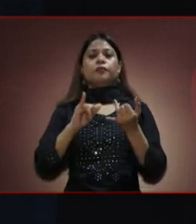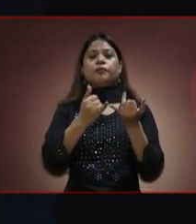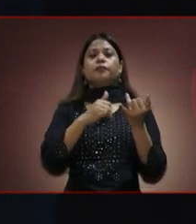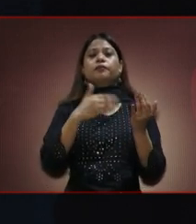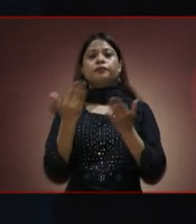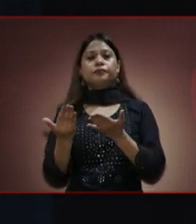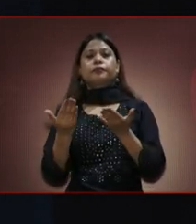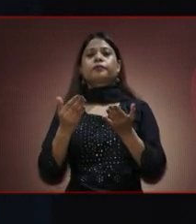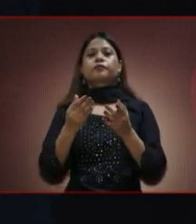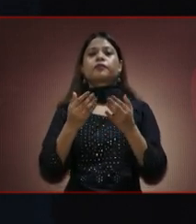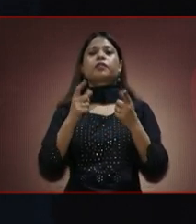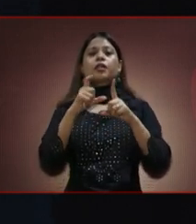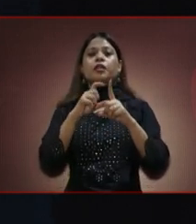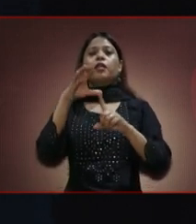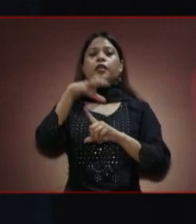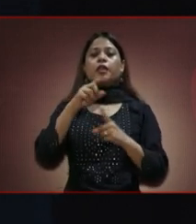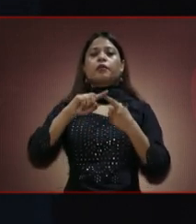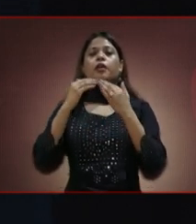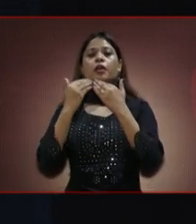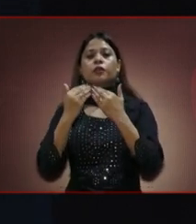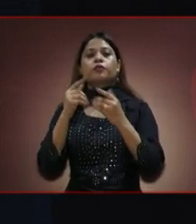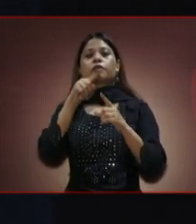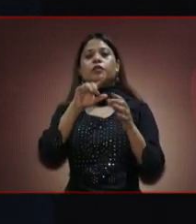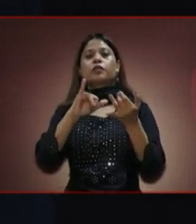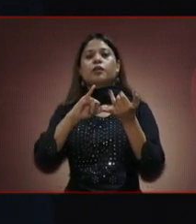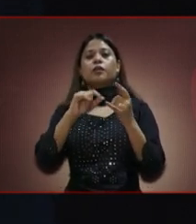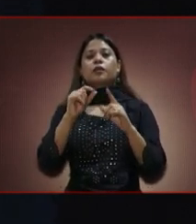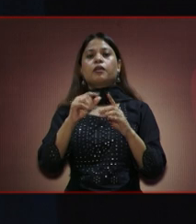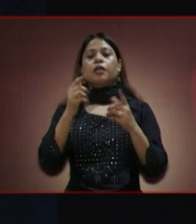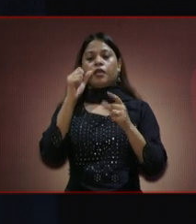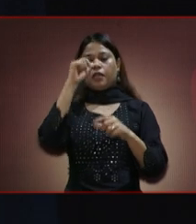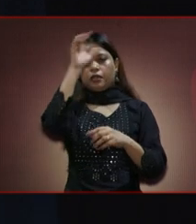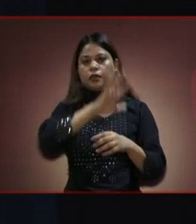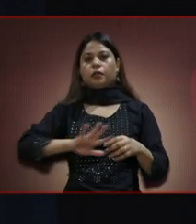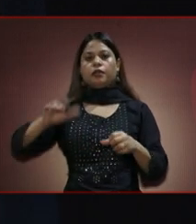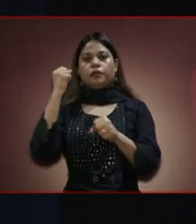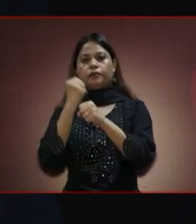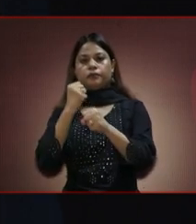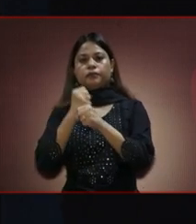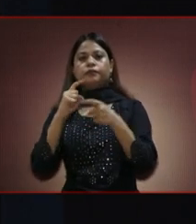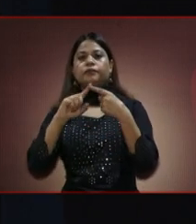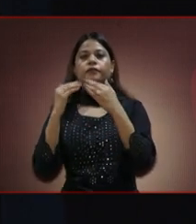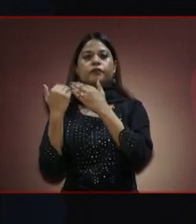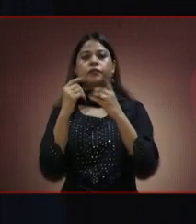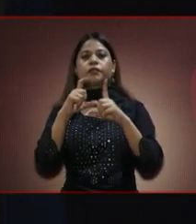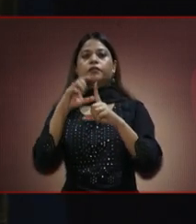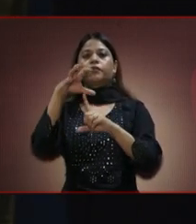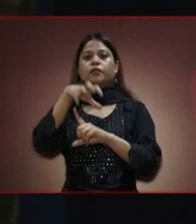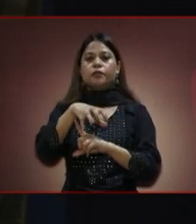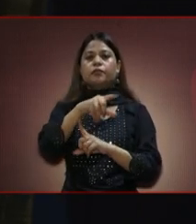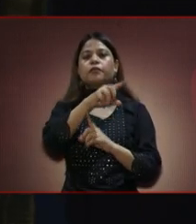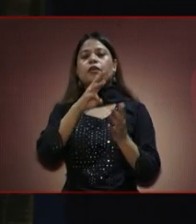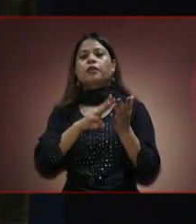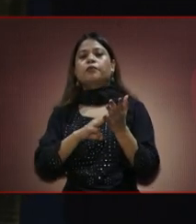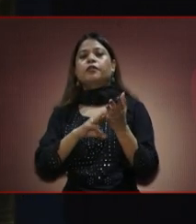महोदया, स्कूल शिक्षा एवं साक्षरता विभाग, शिक्षा मंत्रालय, भारत सरकार से श्रीमती प्राची पांडे जी को मंच पर सादर